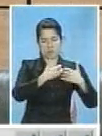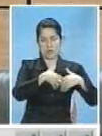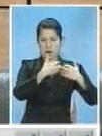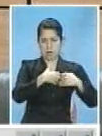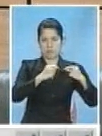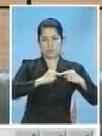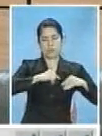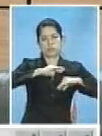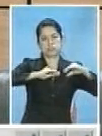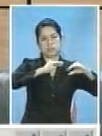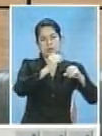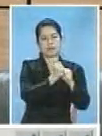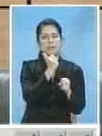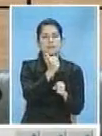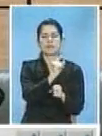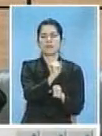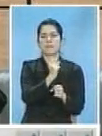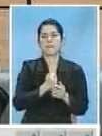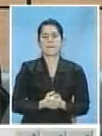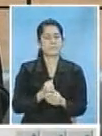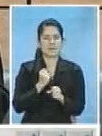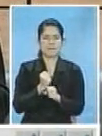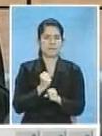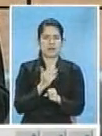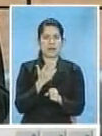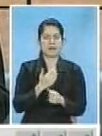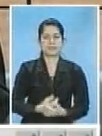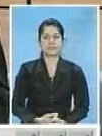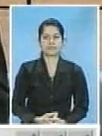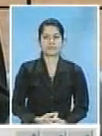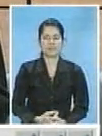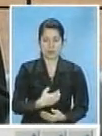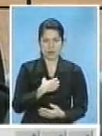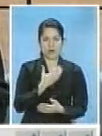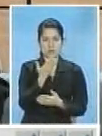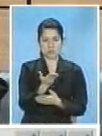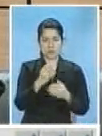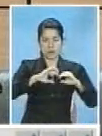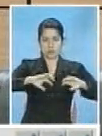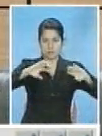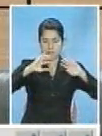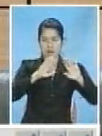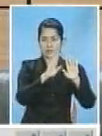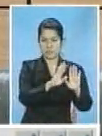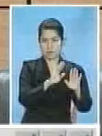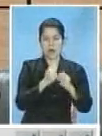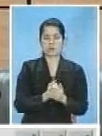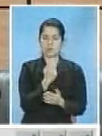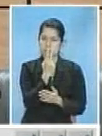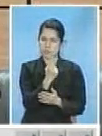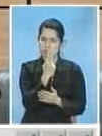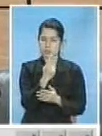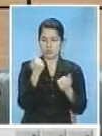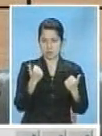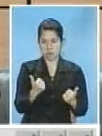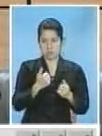ยู่ได้เป็นไปไม่ได้ครับก็อยากให้รัฐบาลครับฝากท่านประธานไปว่าต้องอยู่ความเป็นจริงครับวันนี้พี่น้อง